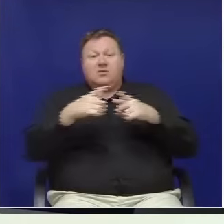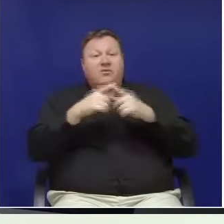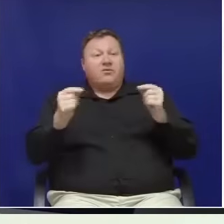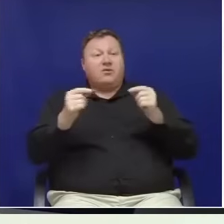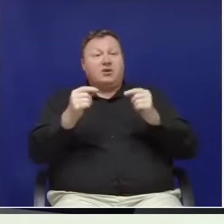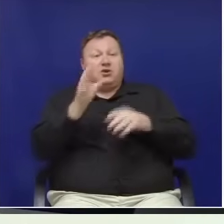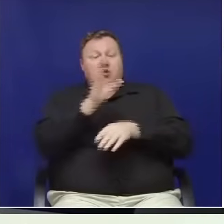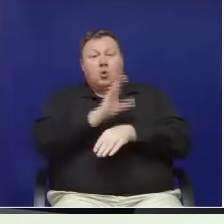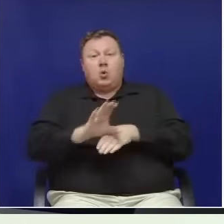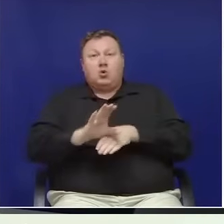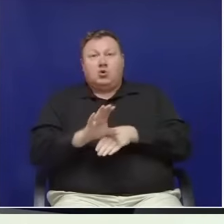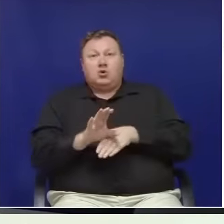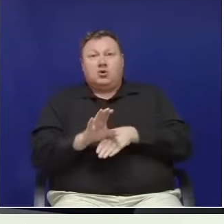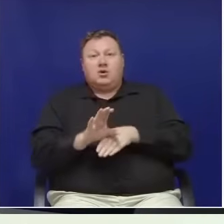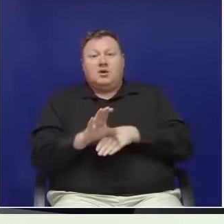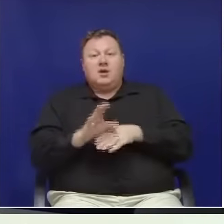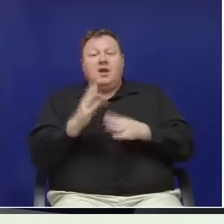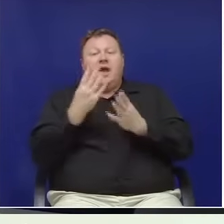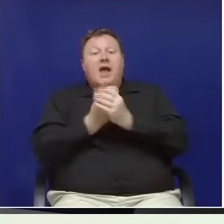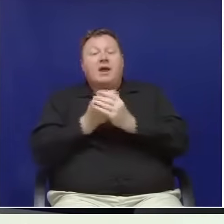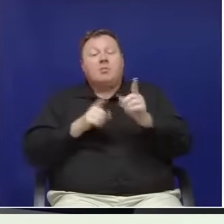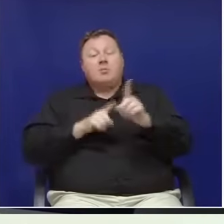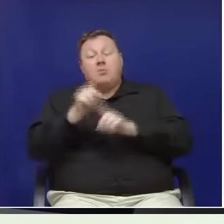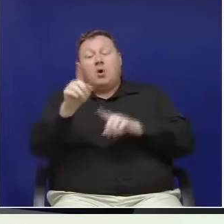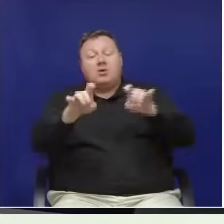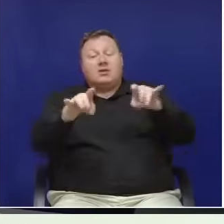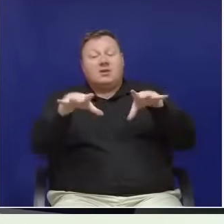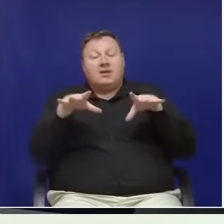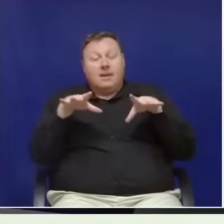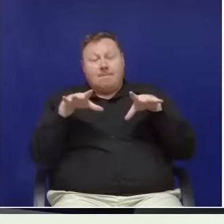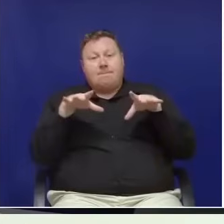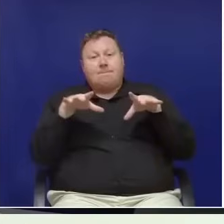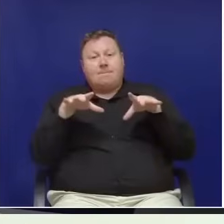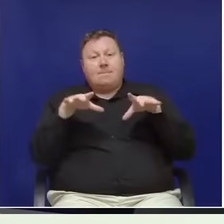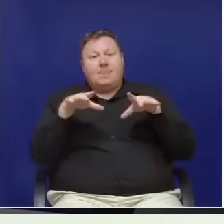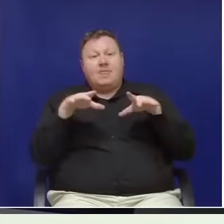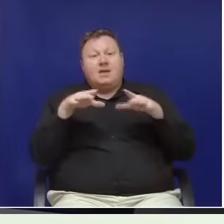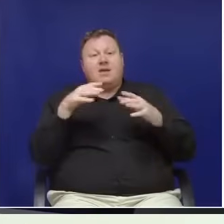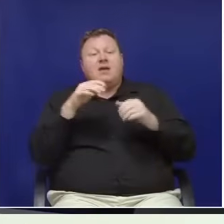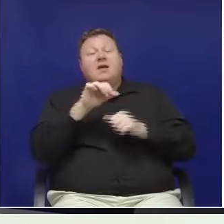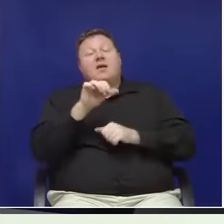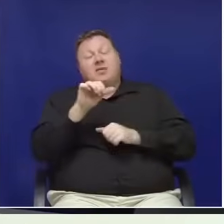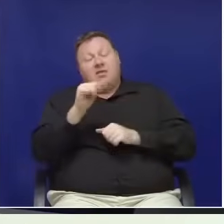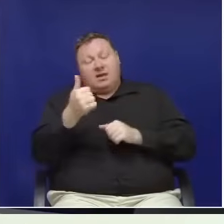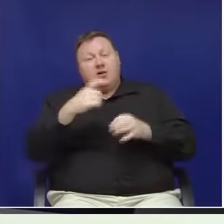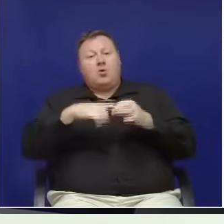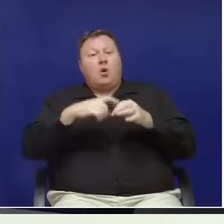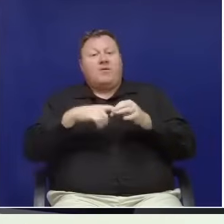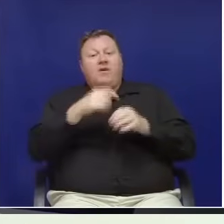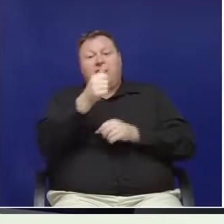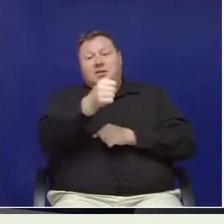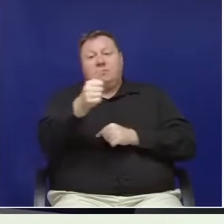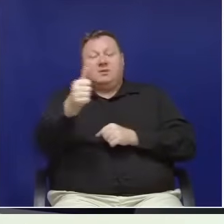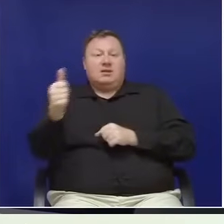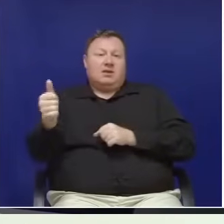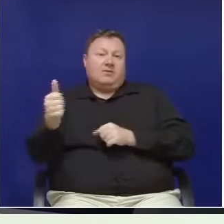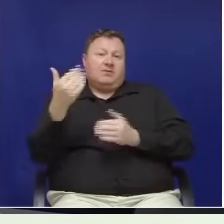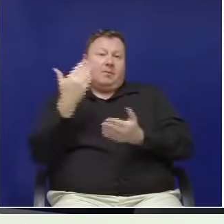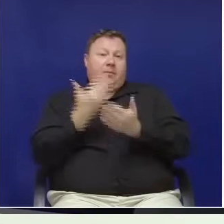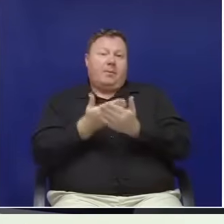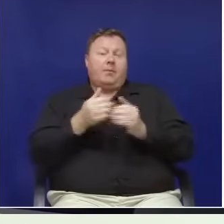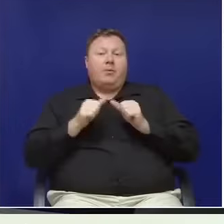hulle eksamens slaag en dat hulle dan kwalifiseer om dan opgeneem te word as